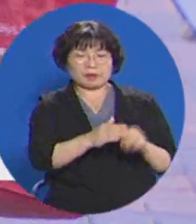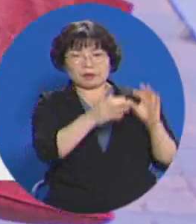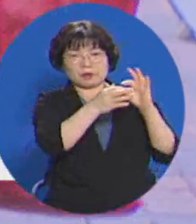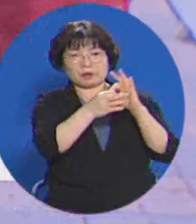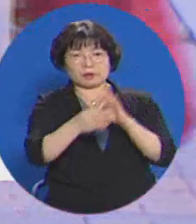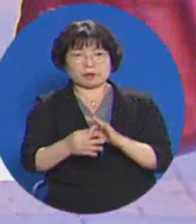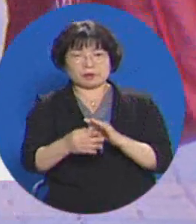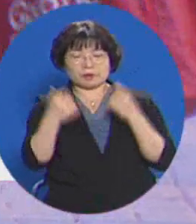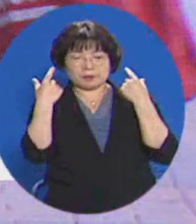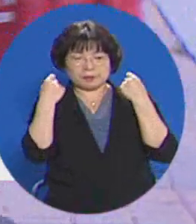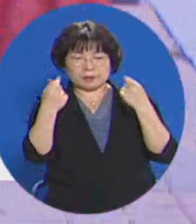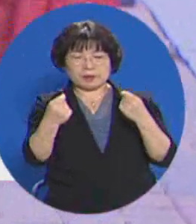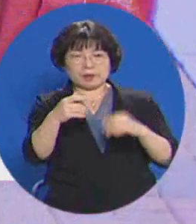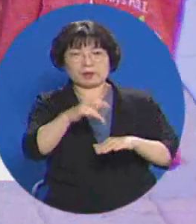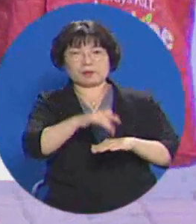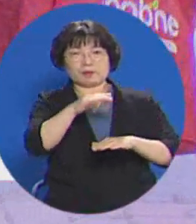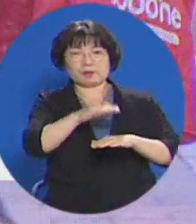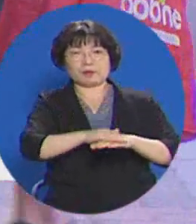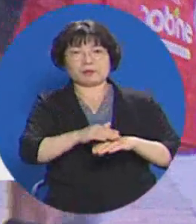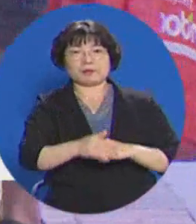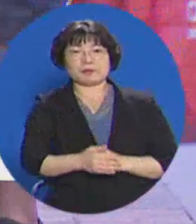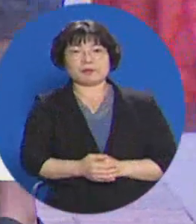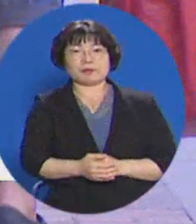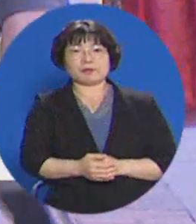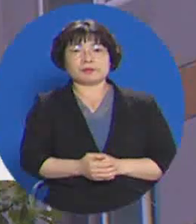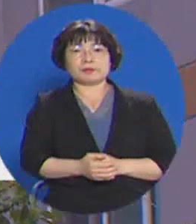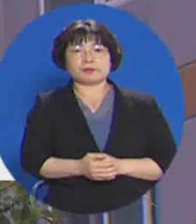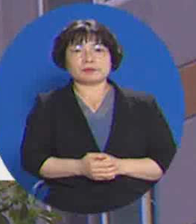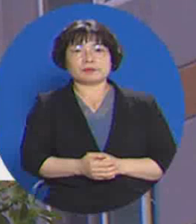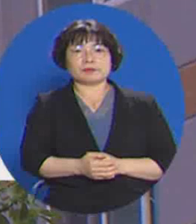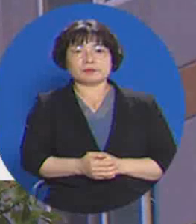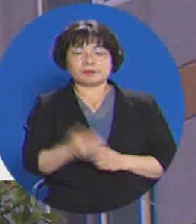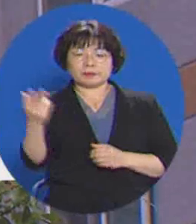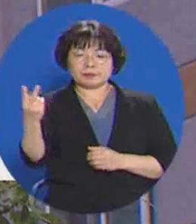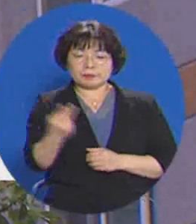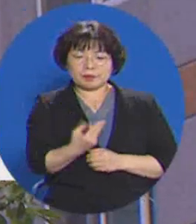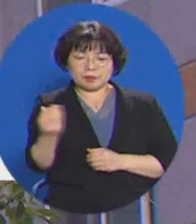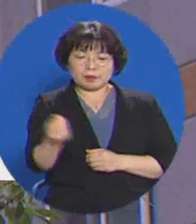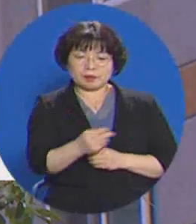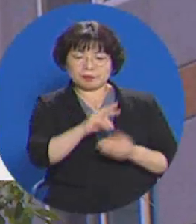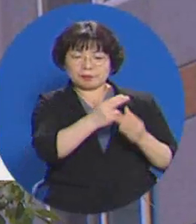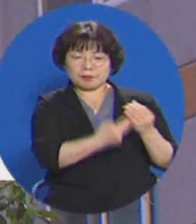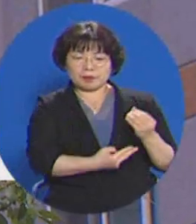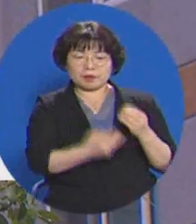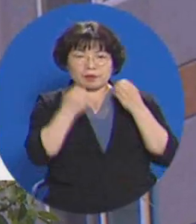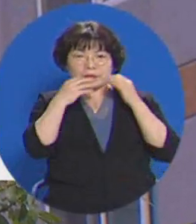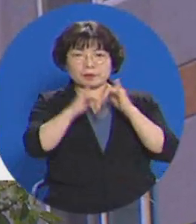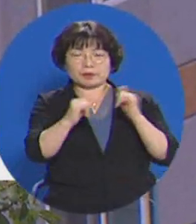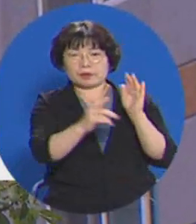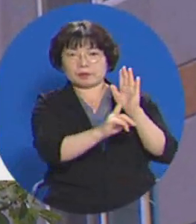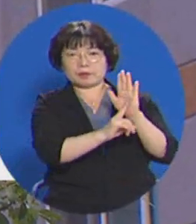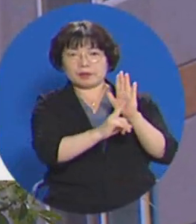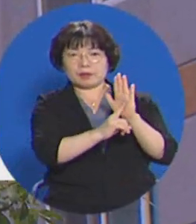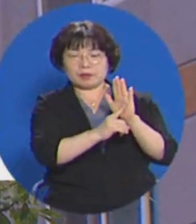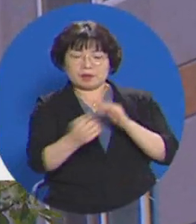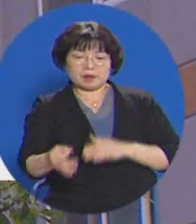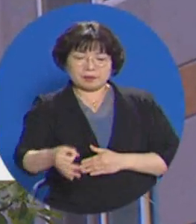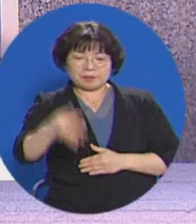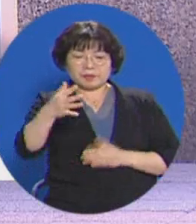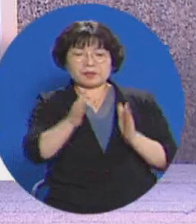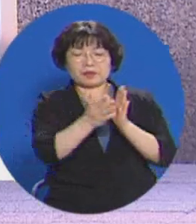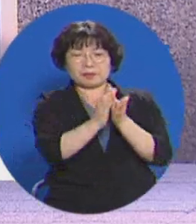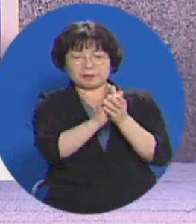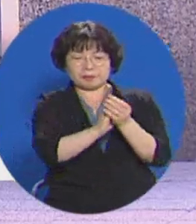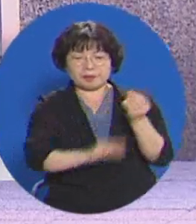대상에서 탈락시켜왔다는 지적이 꾸준히 제기되었습니다. 분양 전환 대신 새로 분양자를 모집하면 더 높은